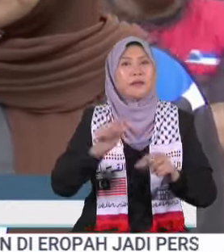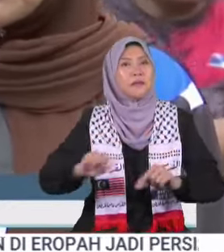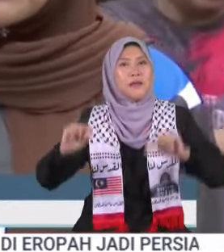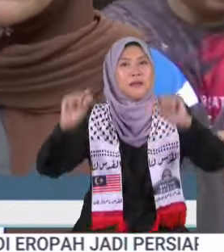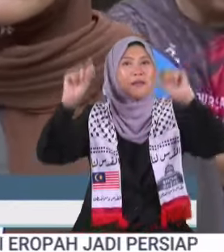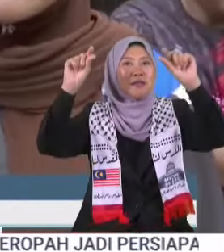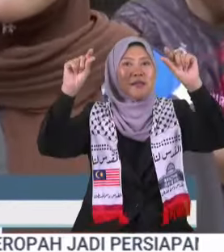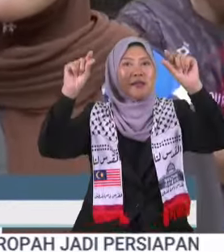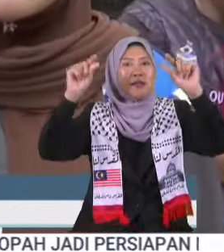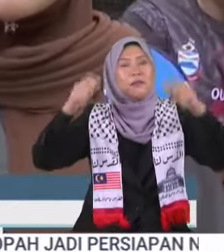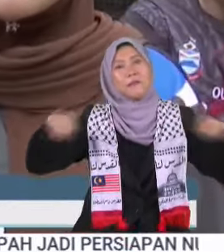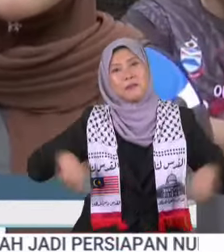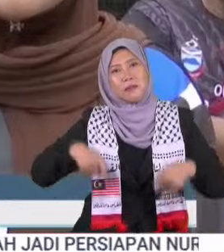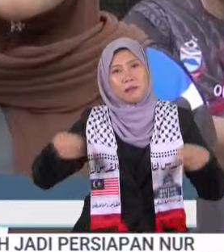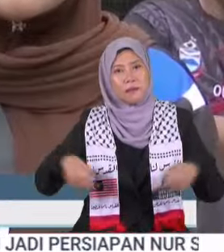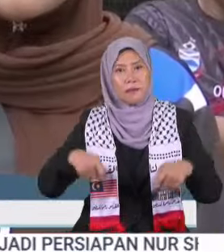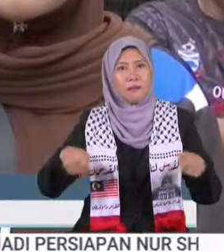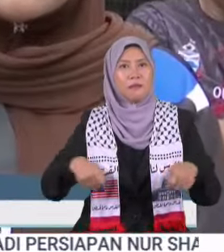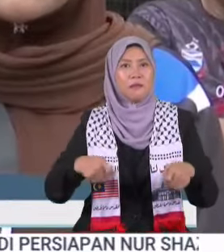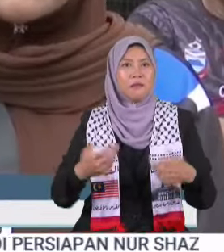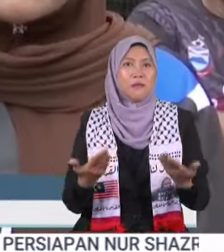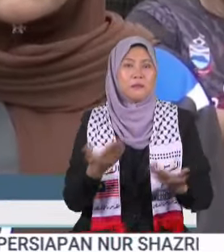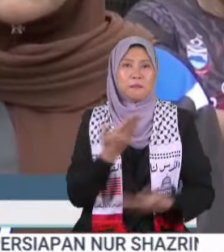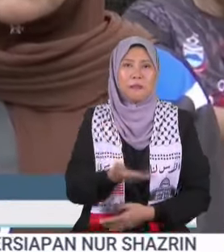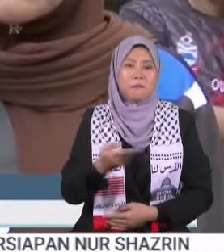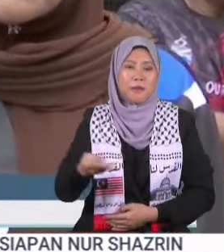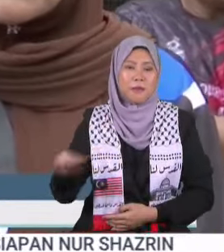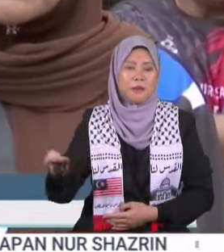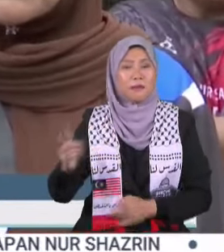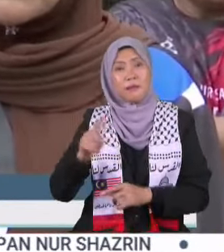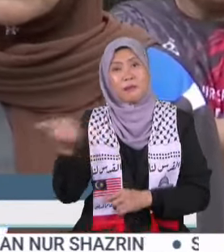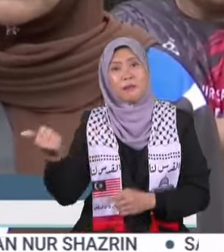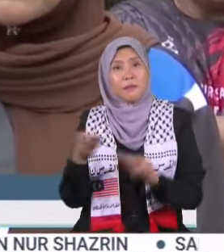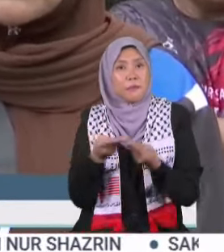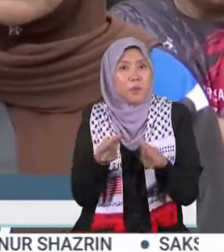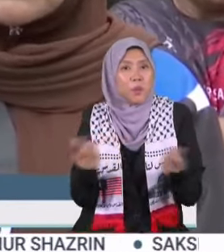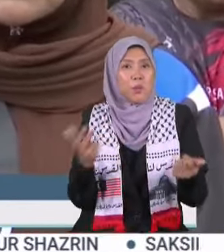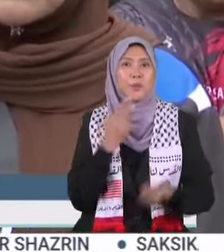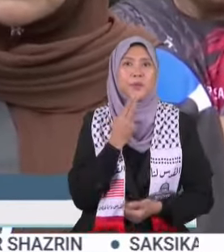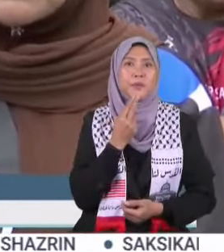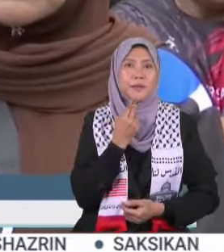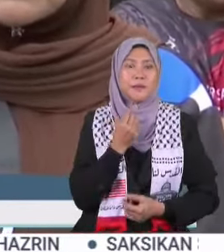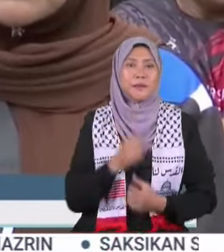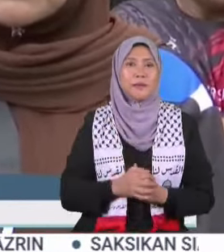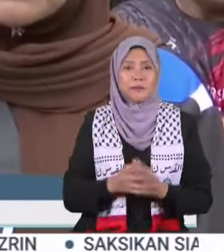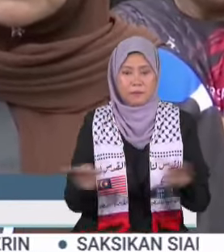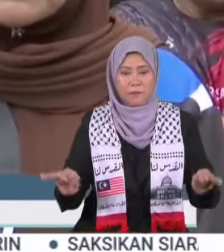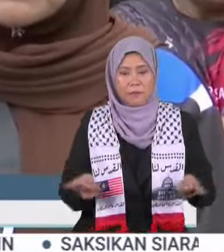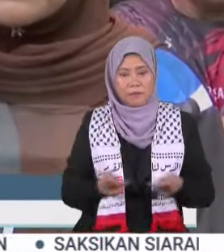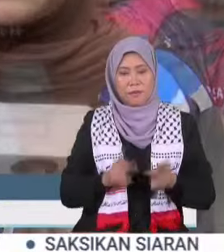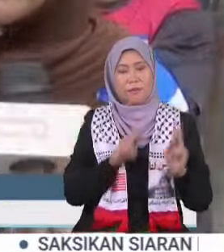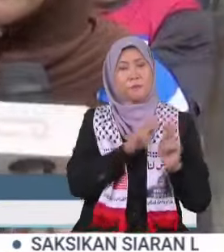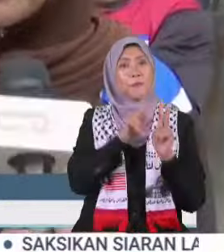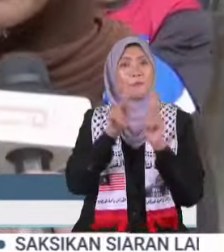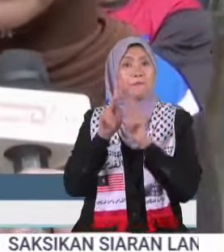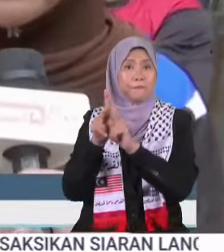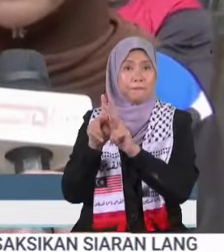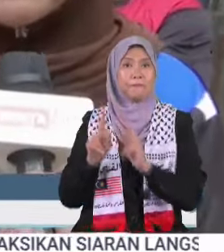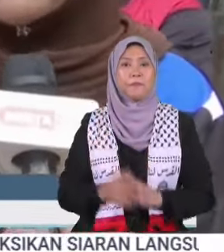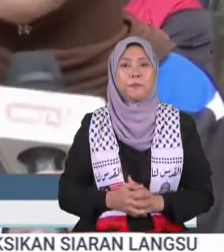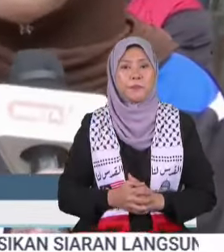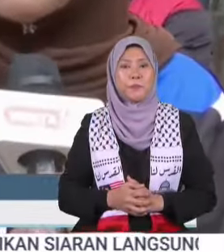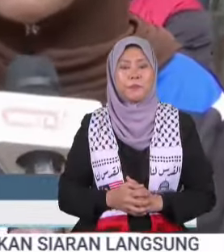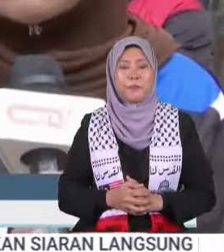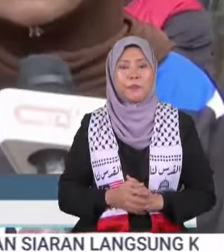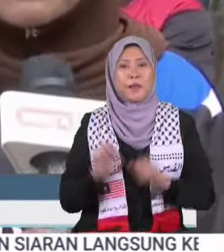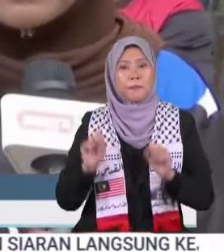G memasak dan juga keperluan barang terkawal yang lain tepung dan gula di kawasan Kampung dapat